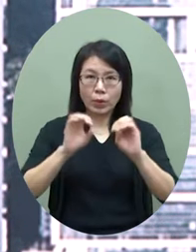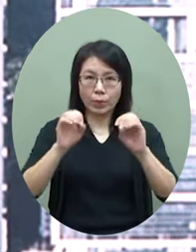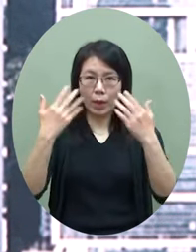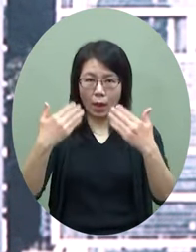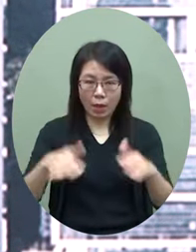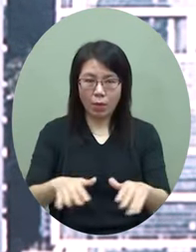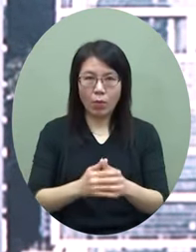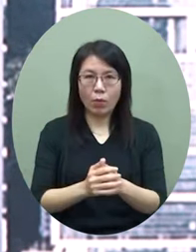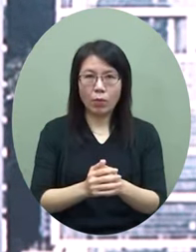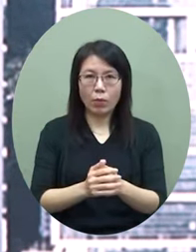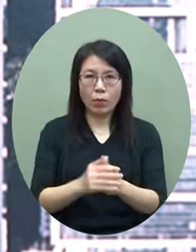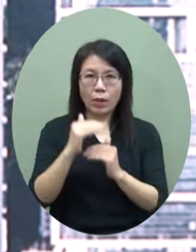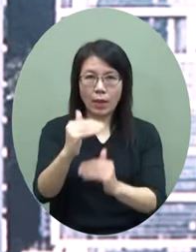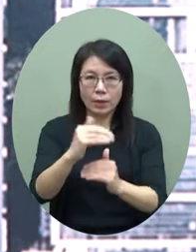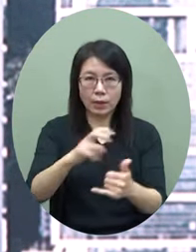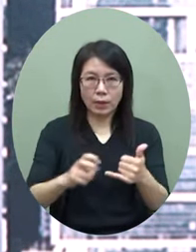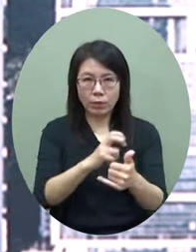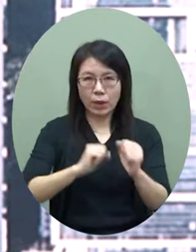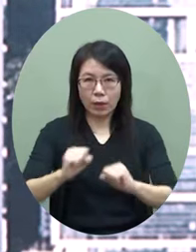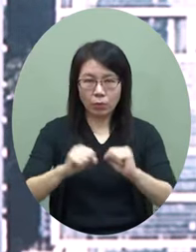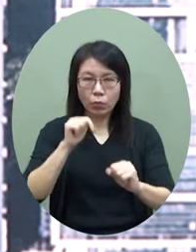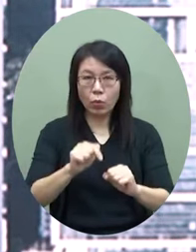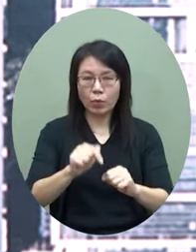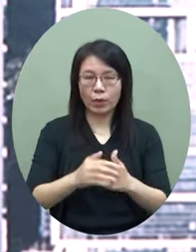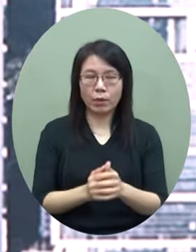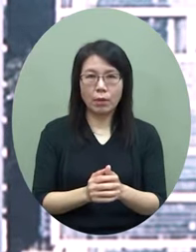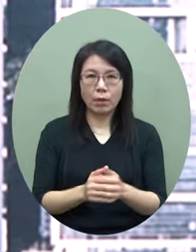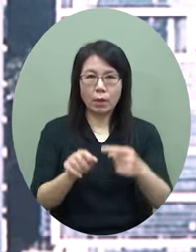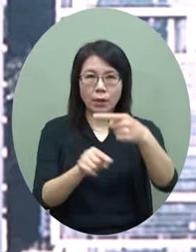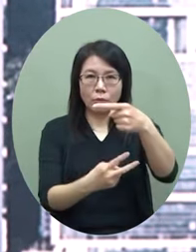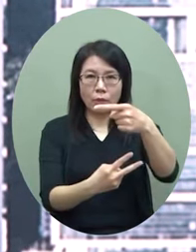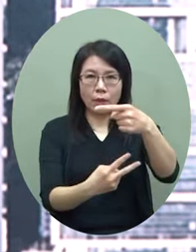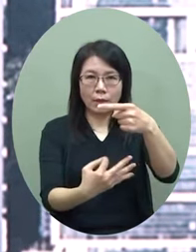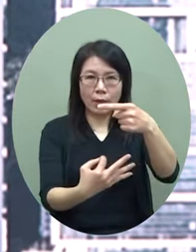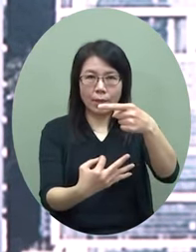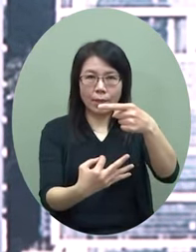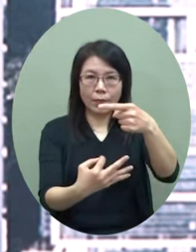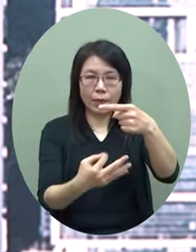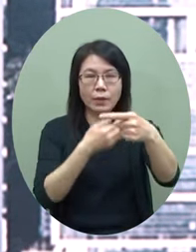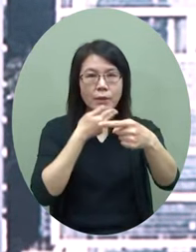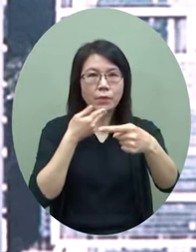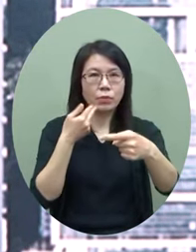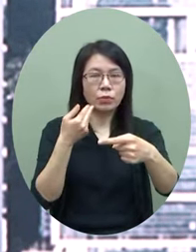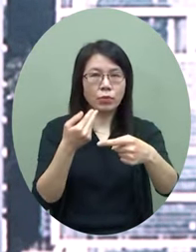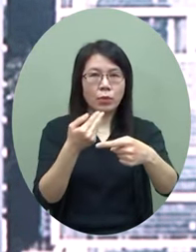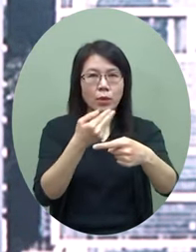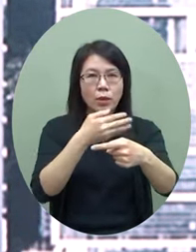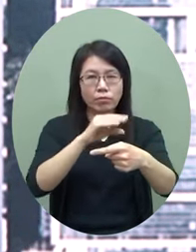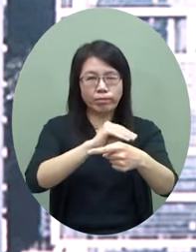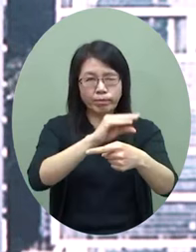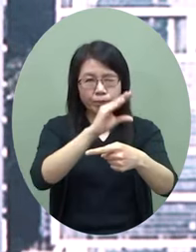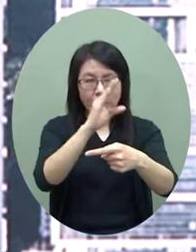下的限制和檢測行動是由1月23日上午的4時開始